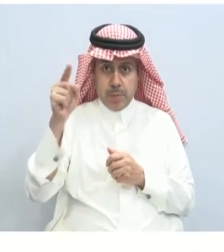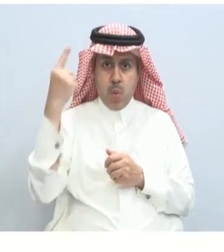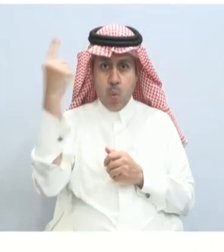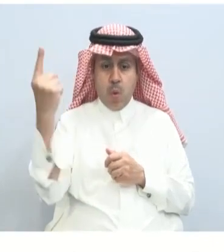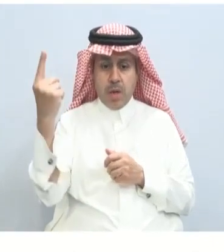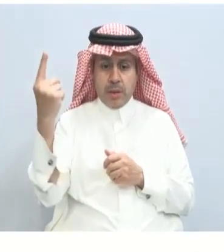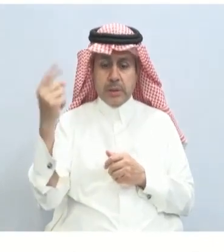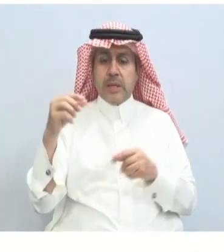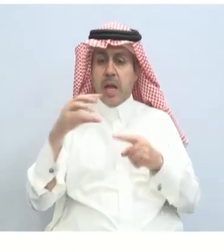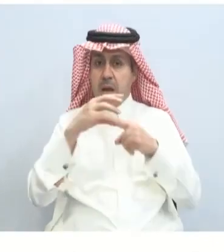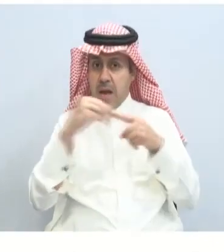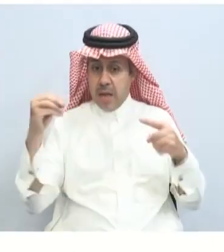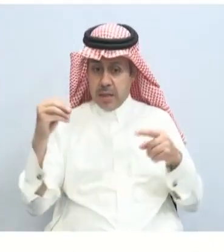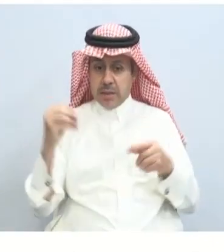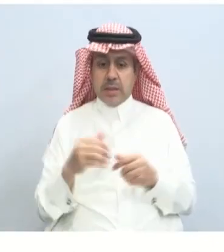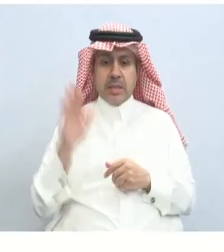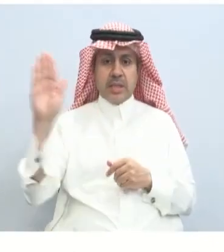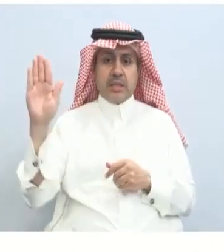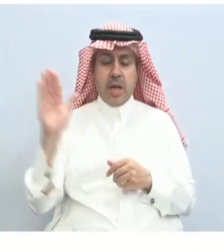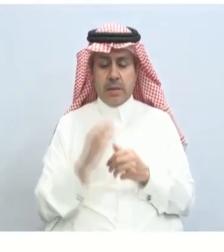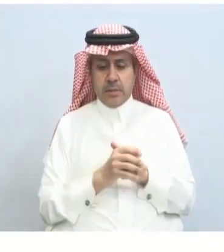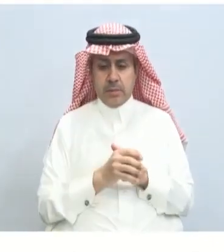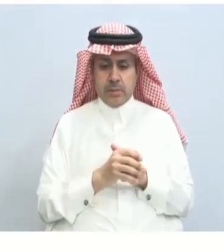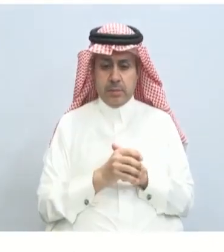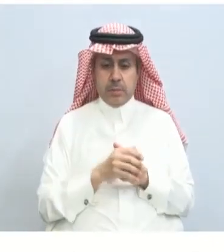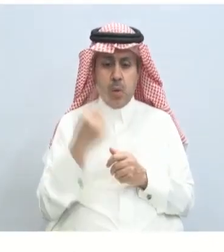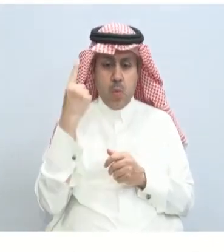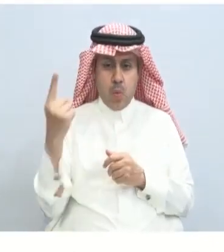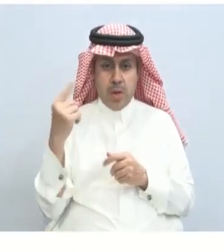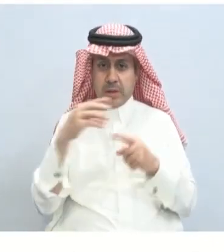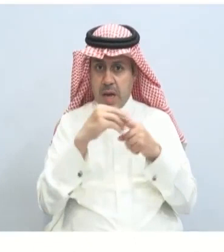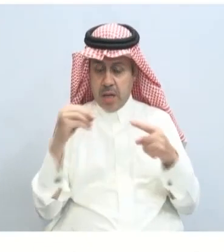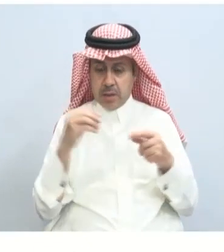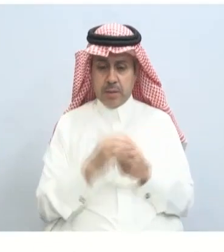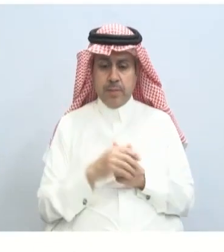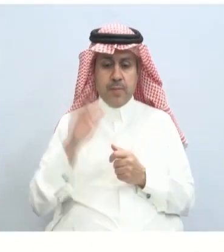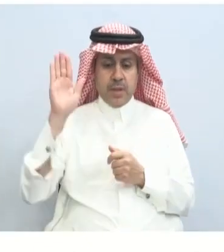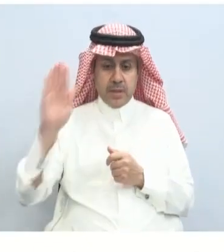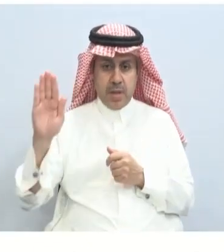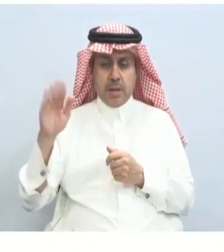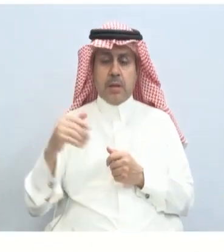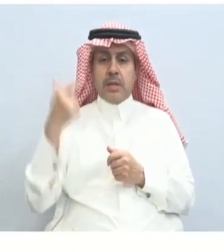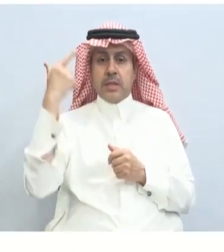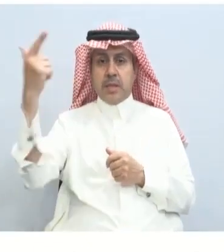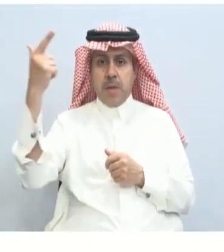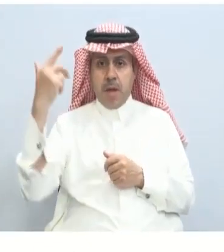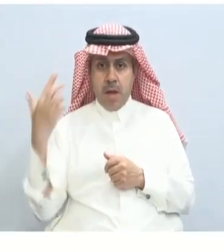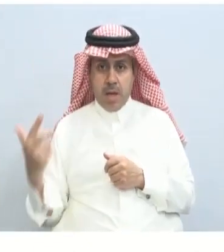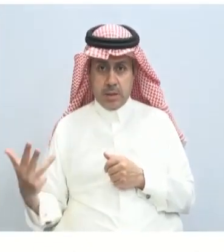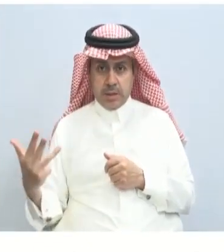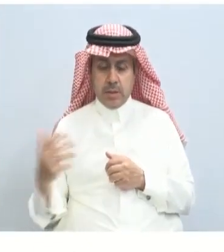ناقص ساين تربيع لثي فبالتالي انا راح اقول واحد ناقصا الساين اللي هي 7 على 9